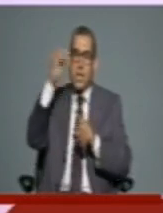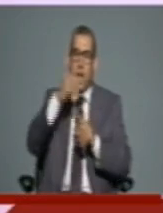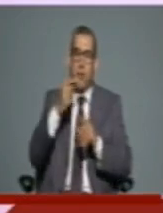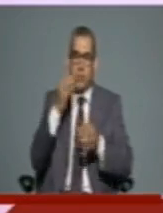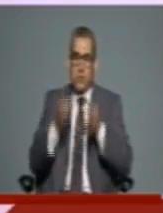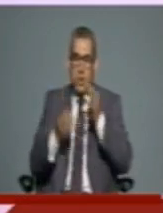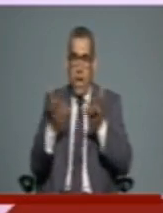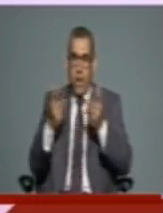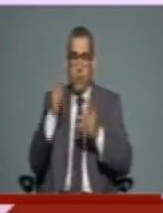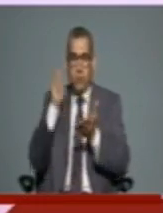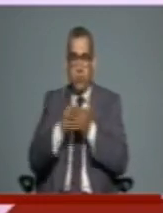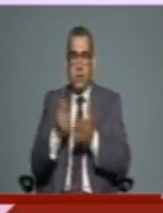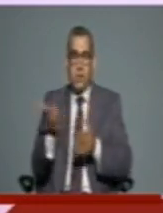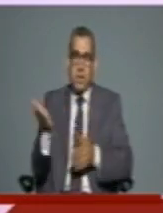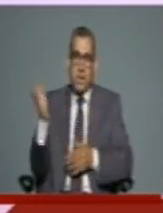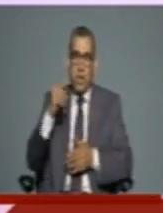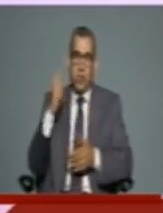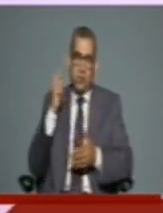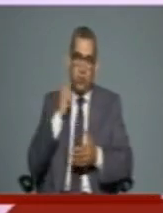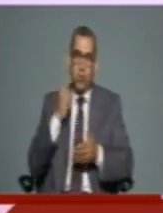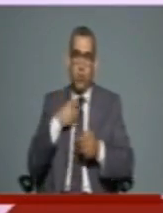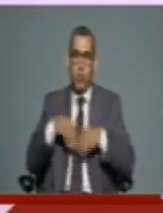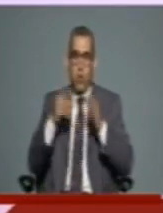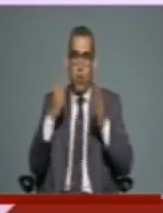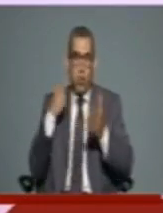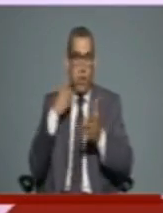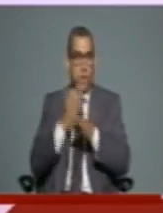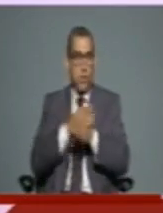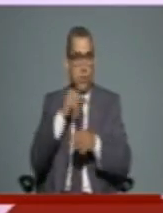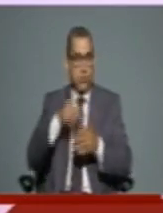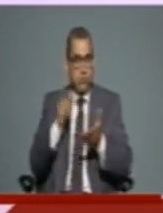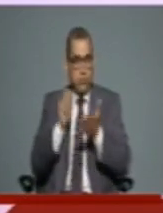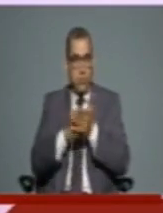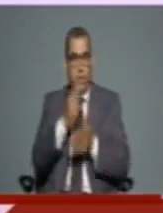المعتمدة، لسبب كنا معتمدين